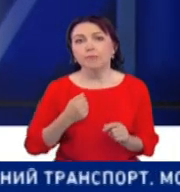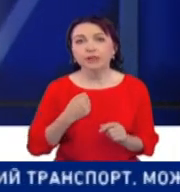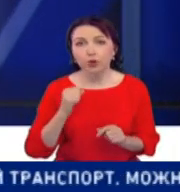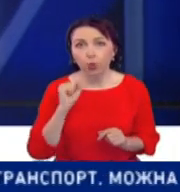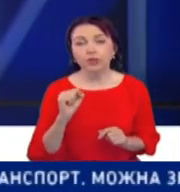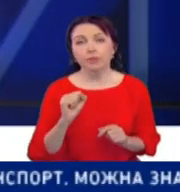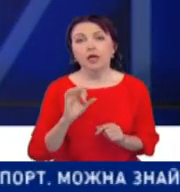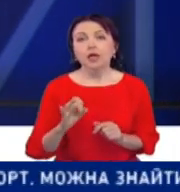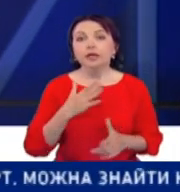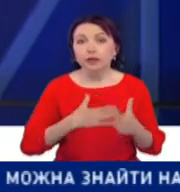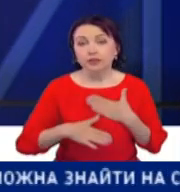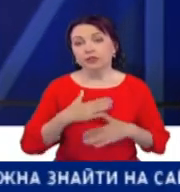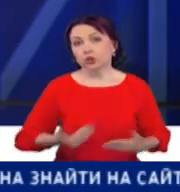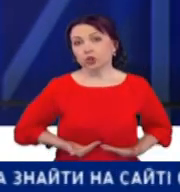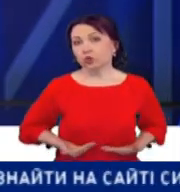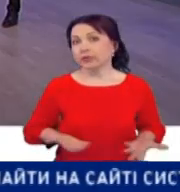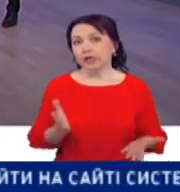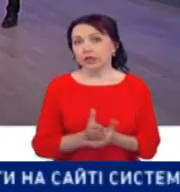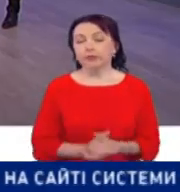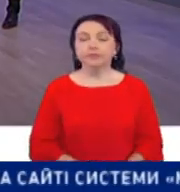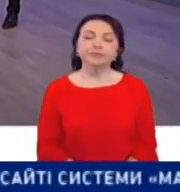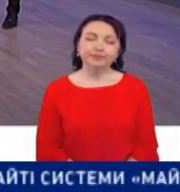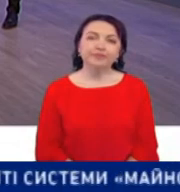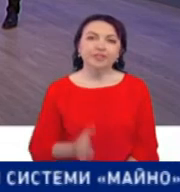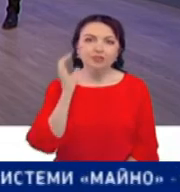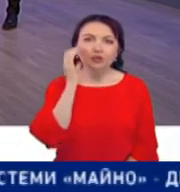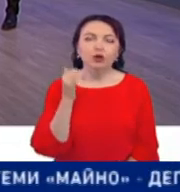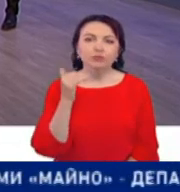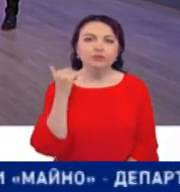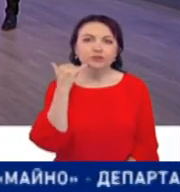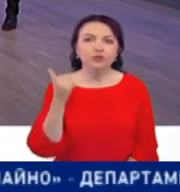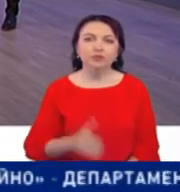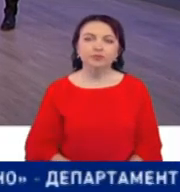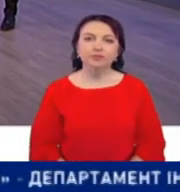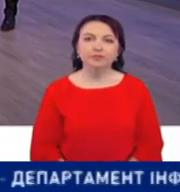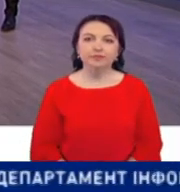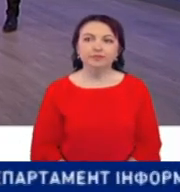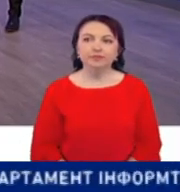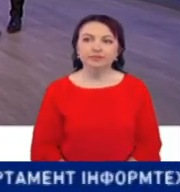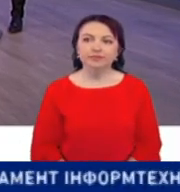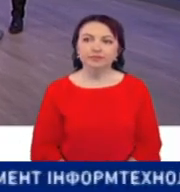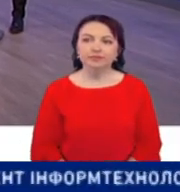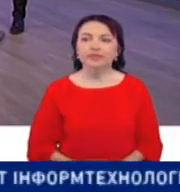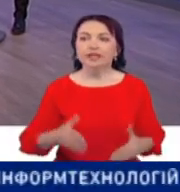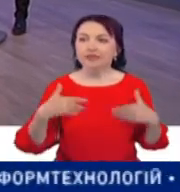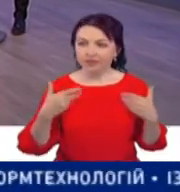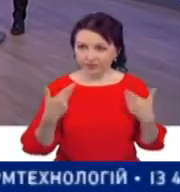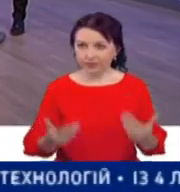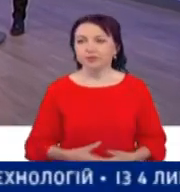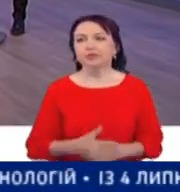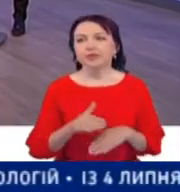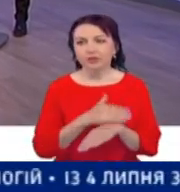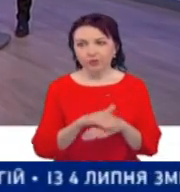і раділи тому життю, яке є. Яке є. Слухаємо глядача, далі продовжуємо. Прошу, будь ласка. Да, здравствуйте. Добрий